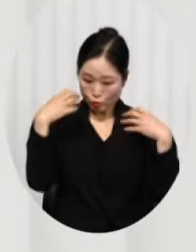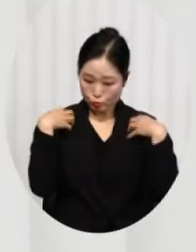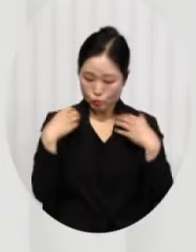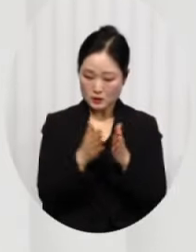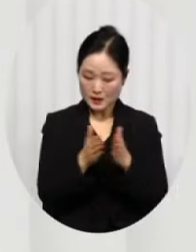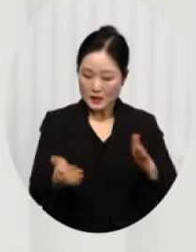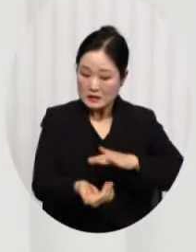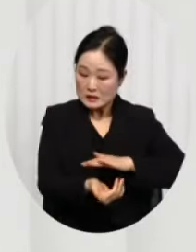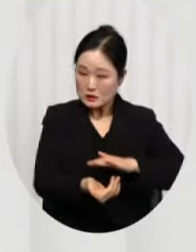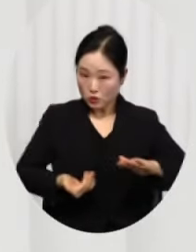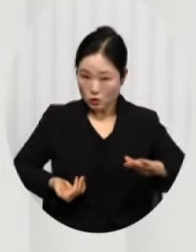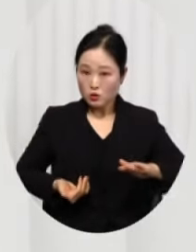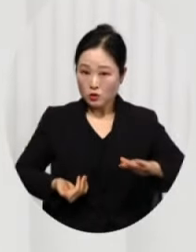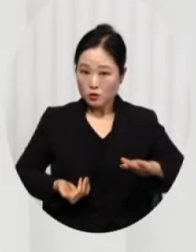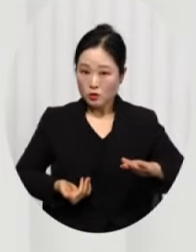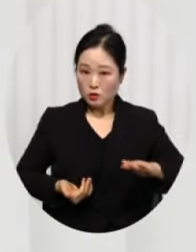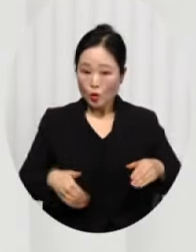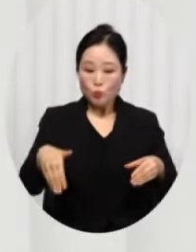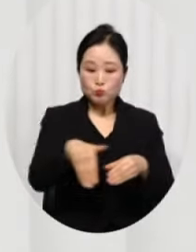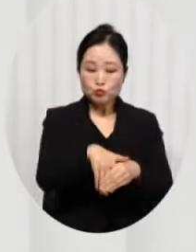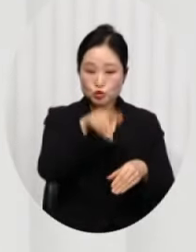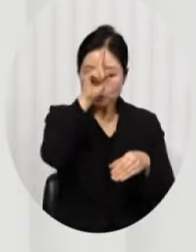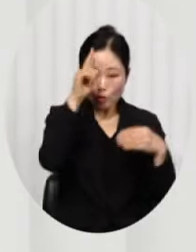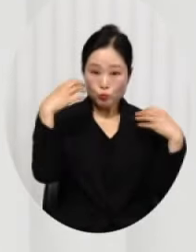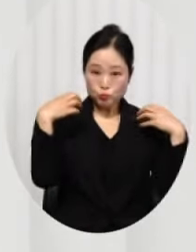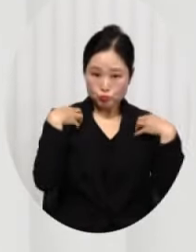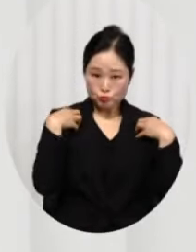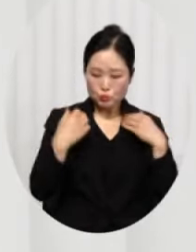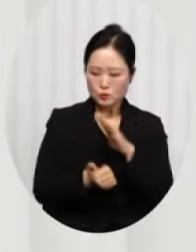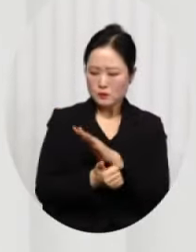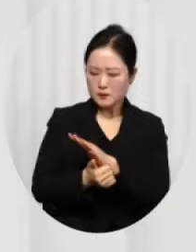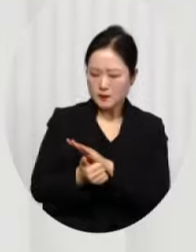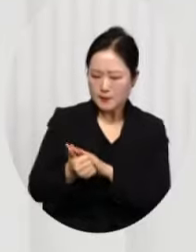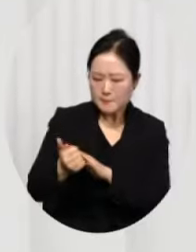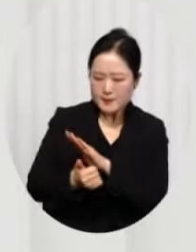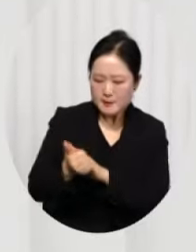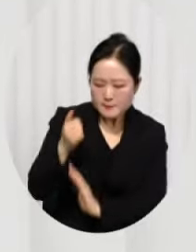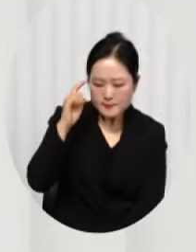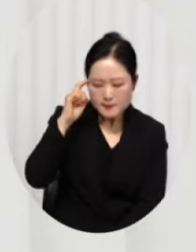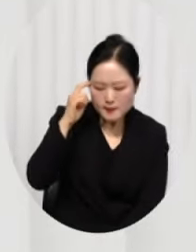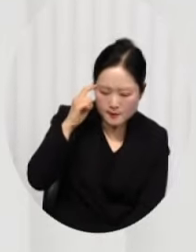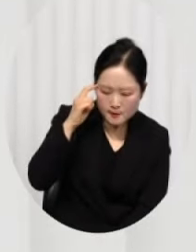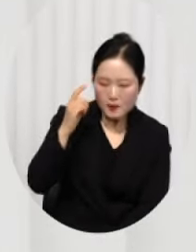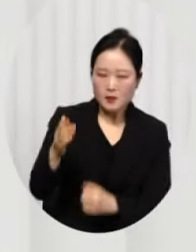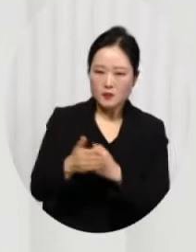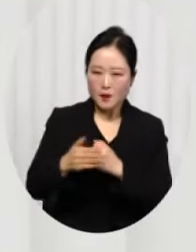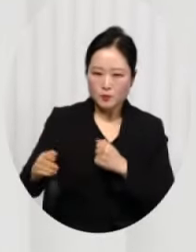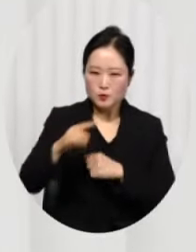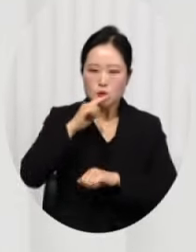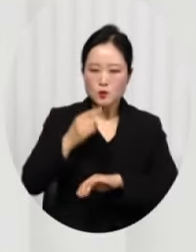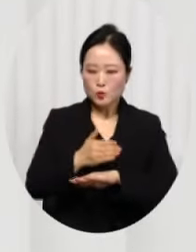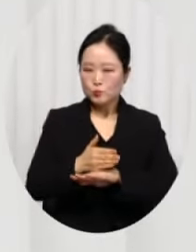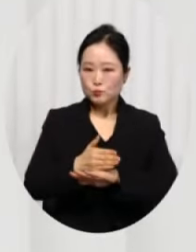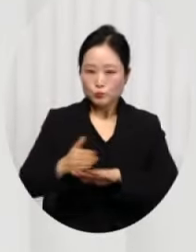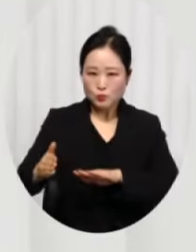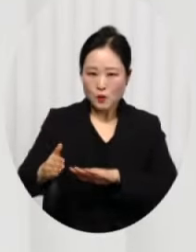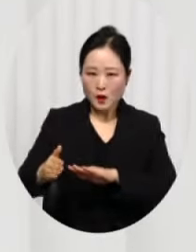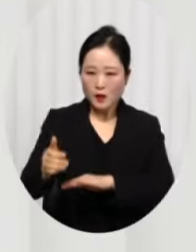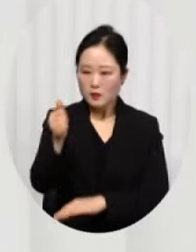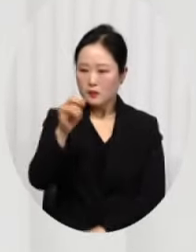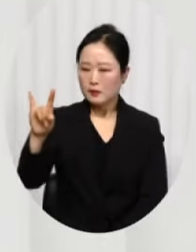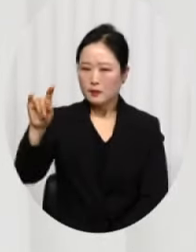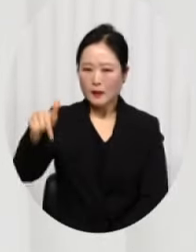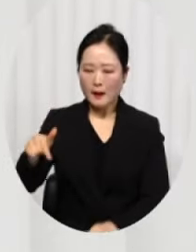들어서기 전까지만 해도 문재인 정부는 희망적 사고에 사로잡혀가지고 북한의 비핵화가 가능할 것이라고